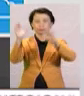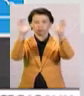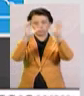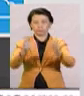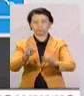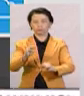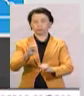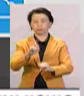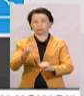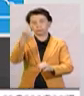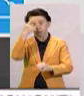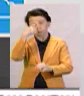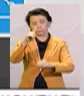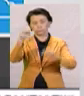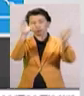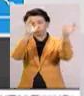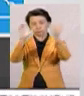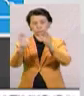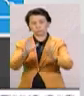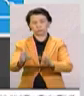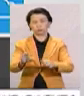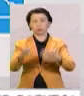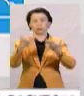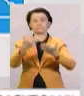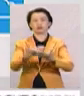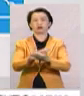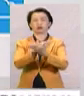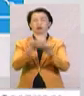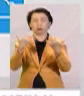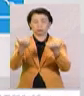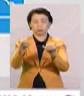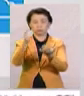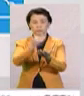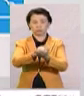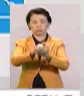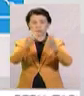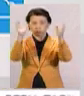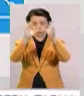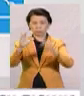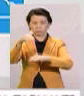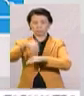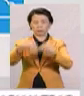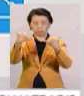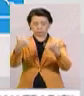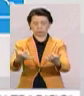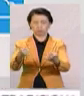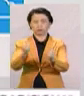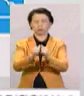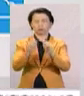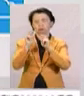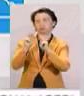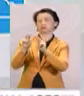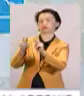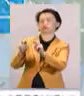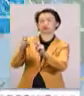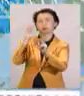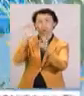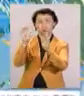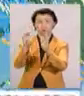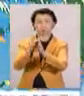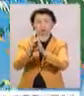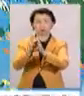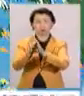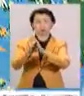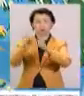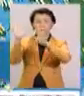Malaysia untuk perkembangan cuaca yang terkini. Kita mulakan laporan cuaca pada malam ini dengan melihat pada pergerakan